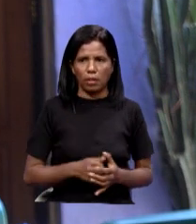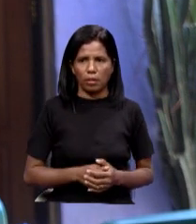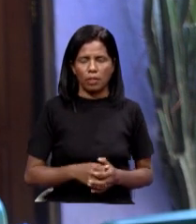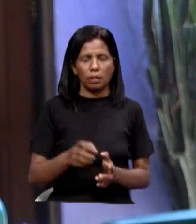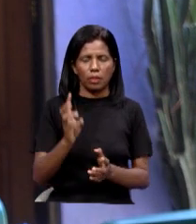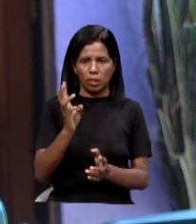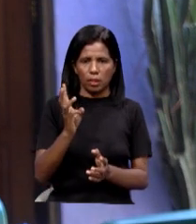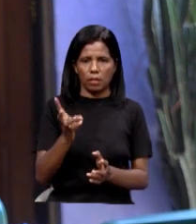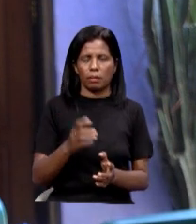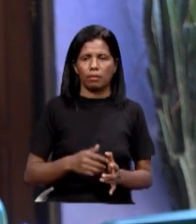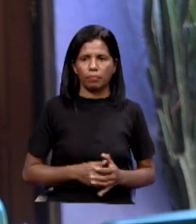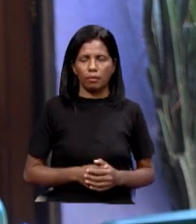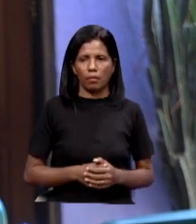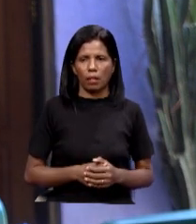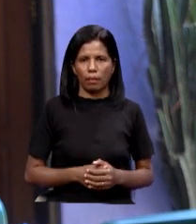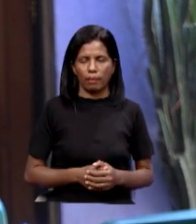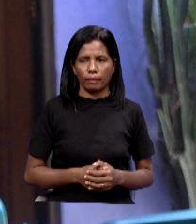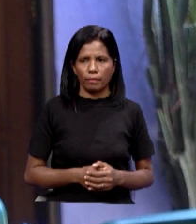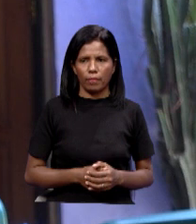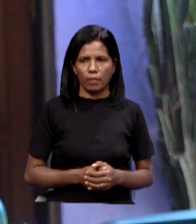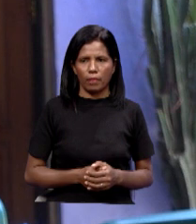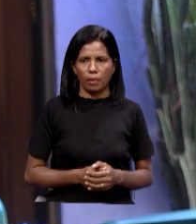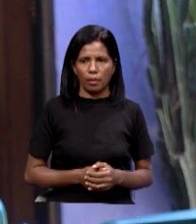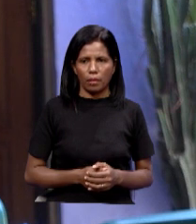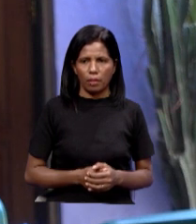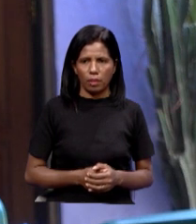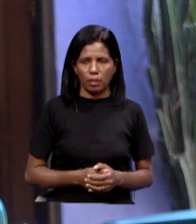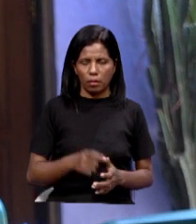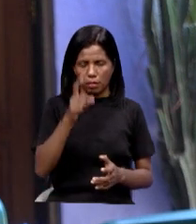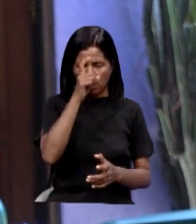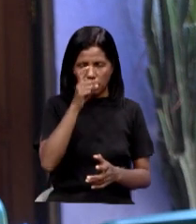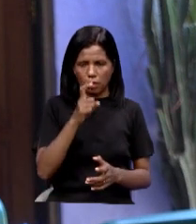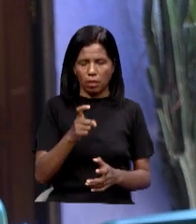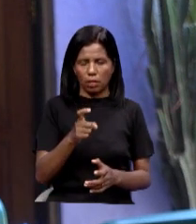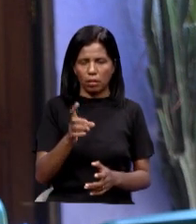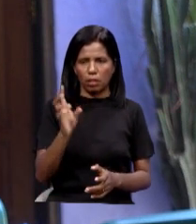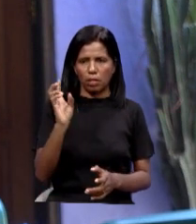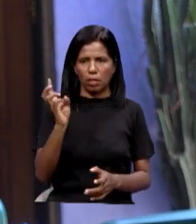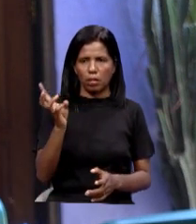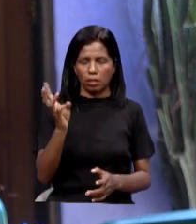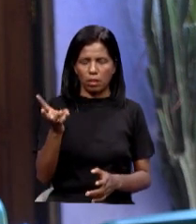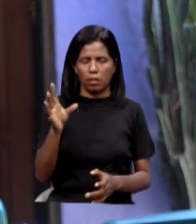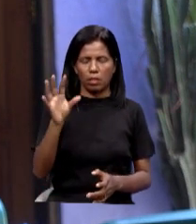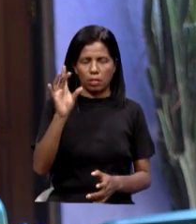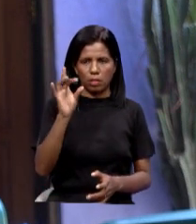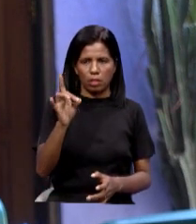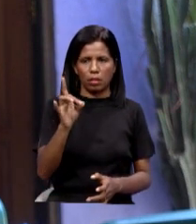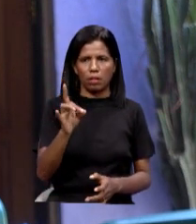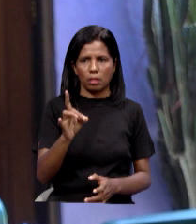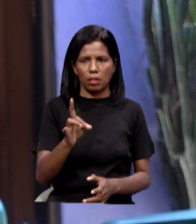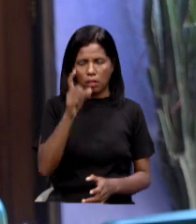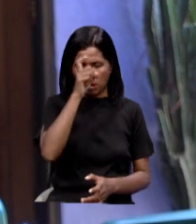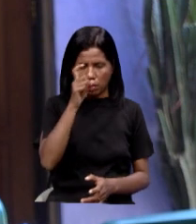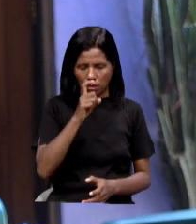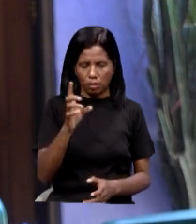ne ne ba sine tine sira to se foi em 57 ou 59 será que vai letar agora nem aquele foi em